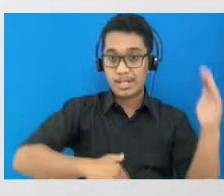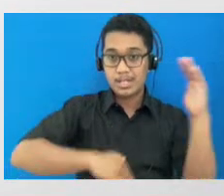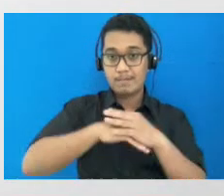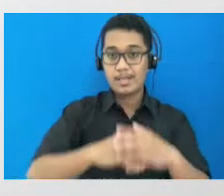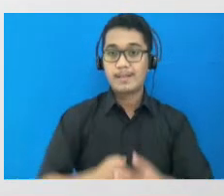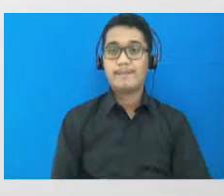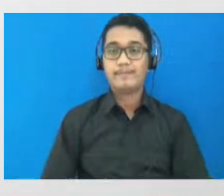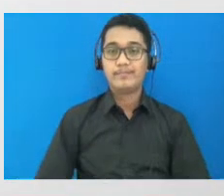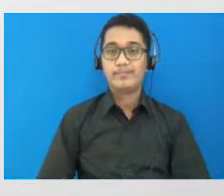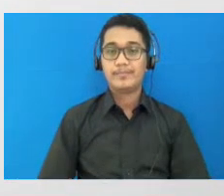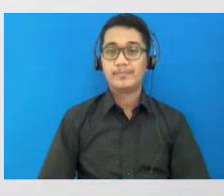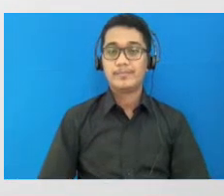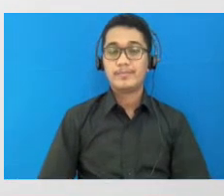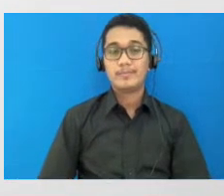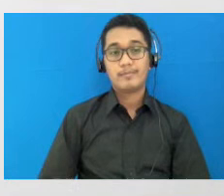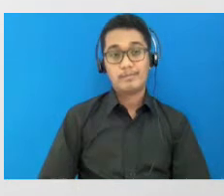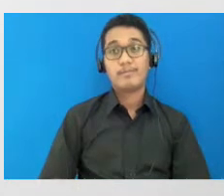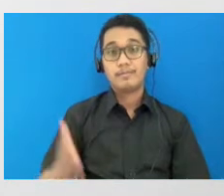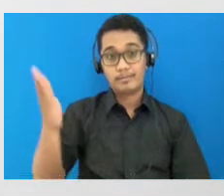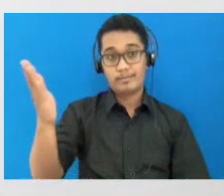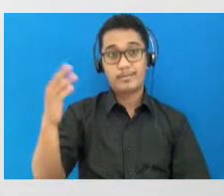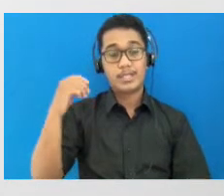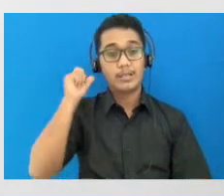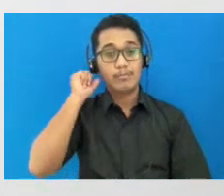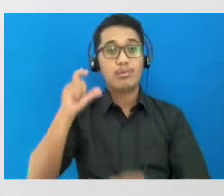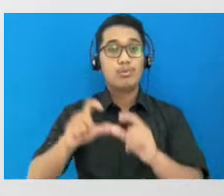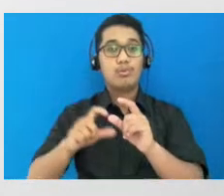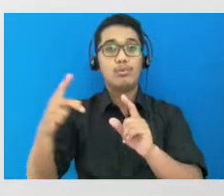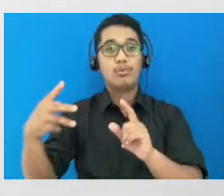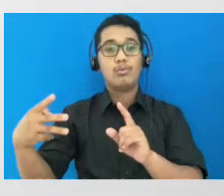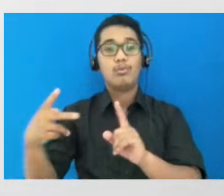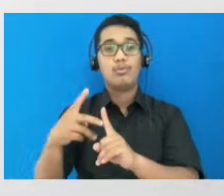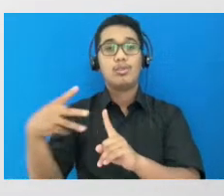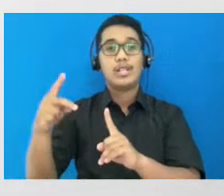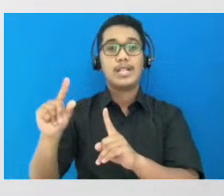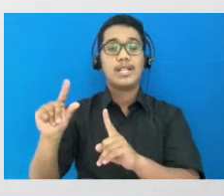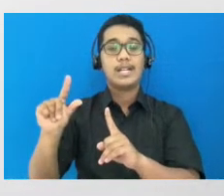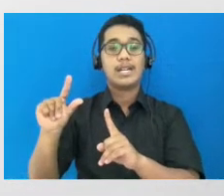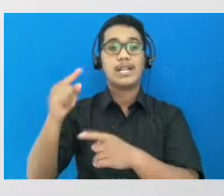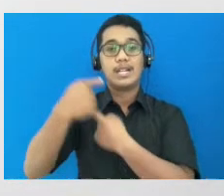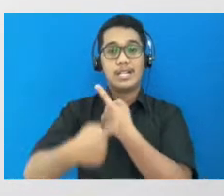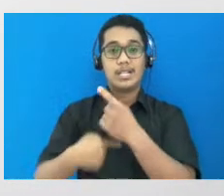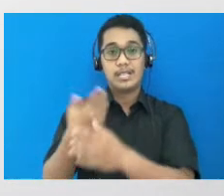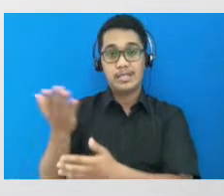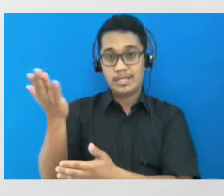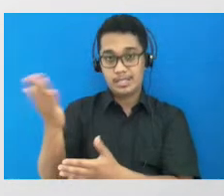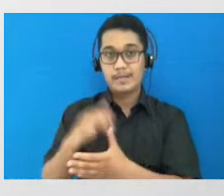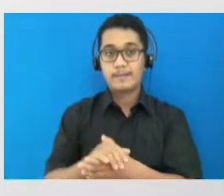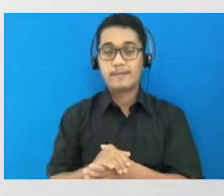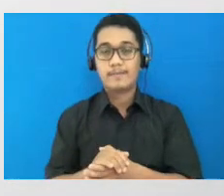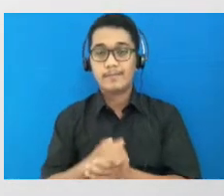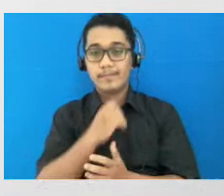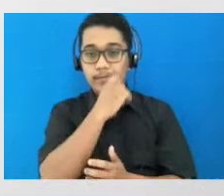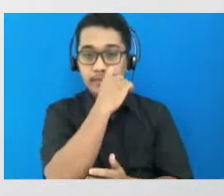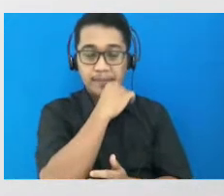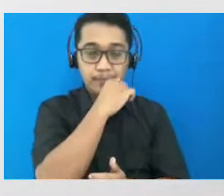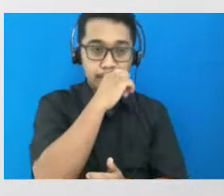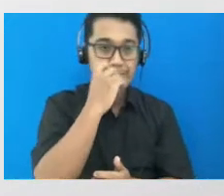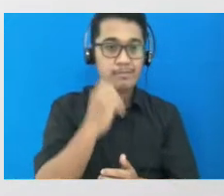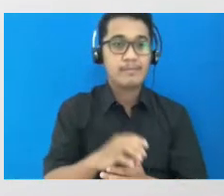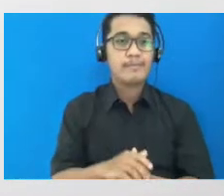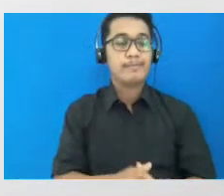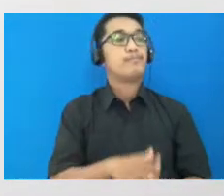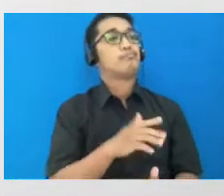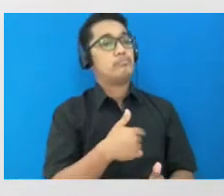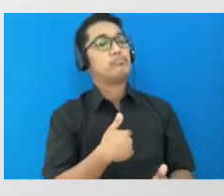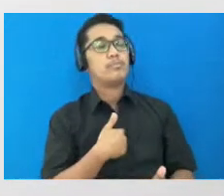Baik, Ibu Syari, mungkin ada yang ingin ditambahkan menanggapi fenomena yang masih ramai ini begini. Kalau